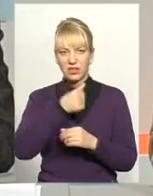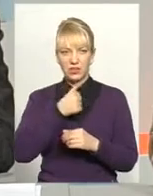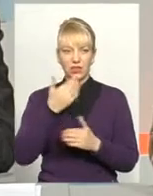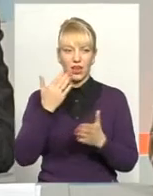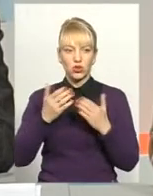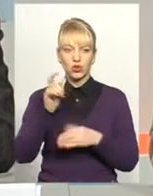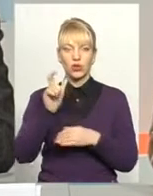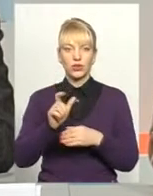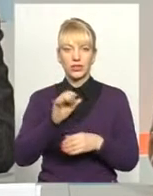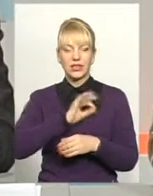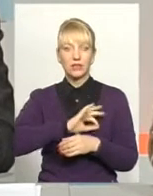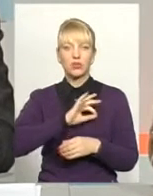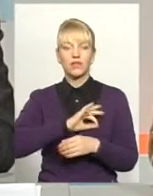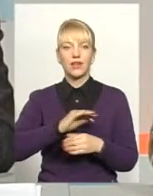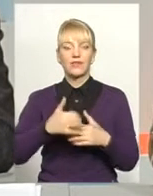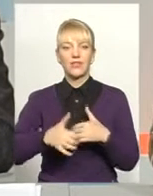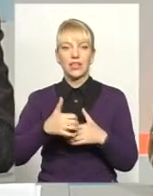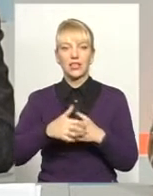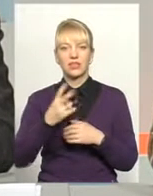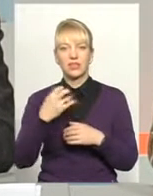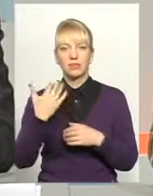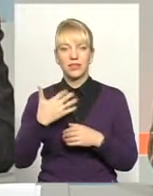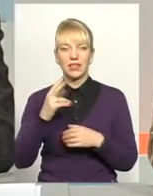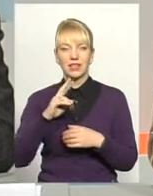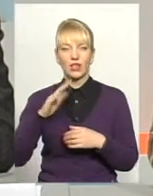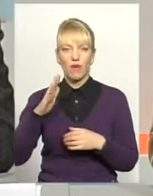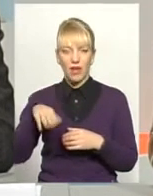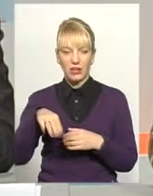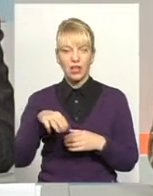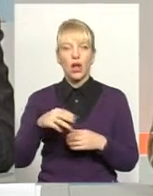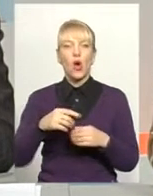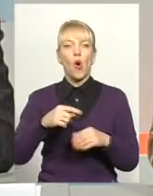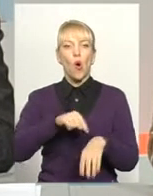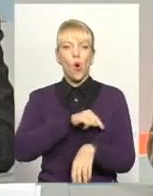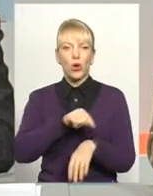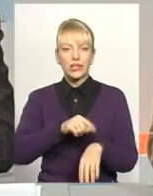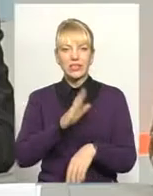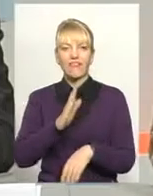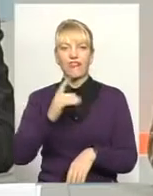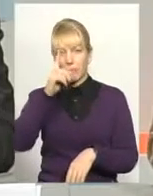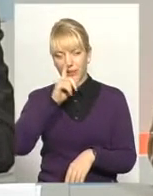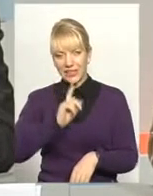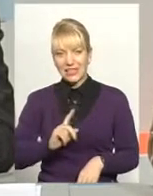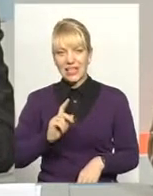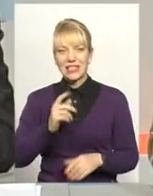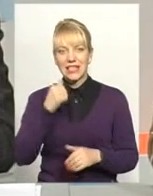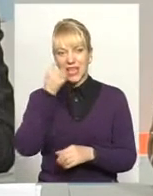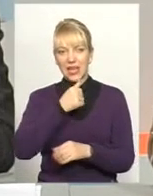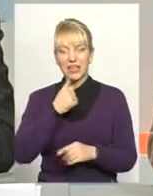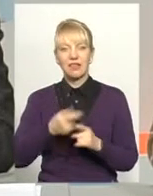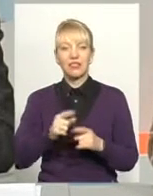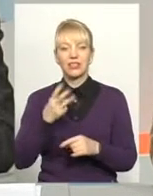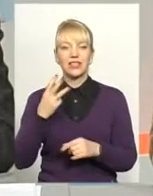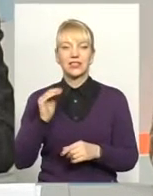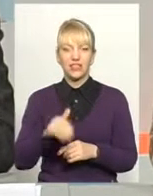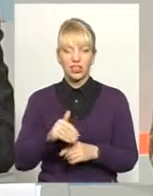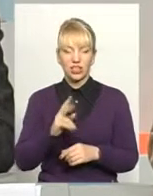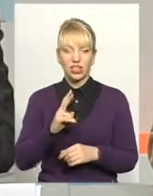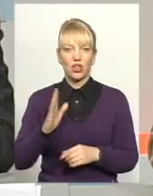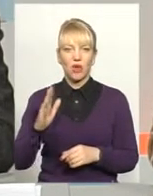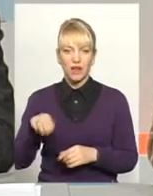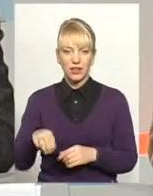людина споживає в середньому 250 кВт-годин в місяць, за рік вона споживає, що там, 3 тисячі кВт-годин, 6-7